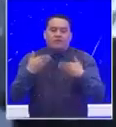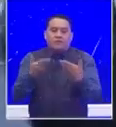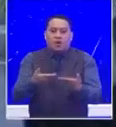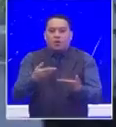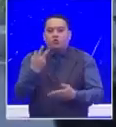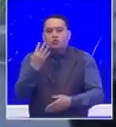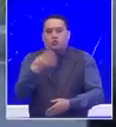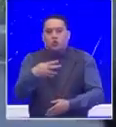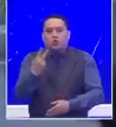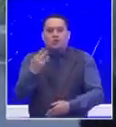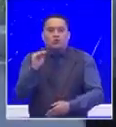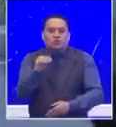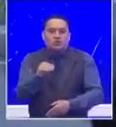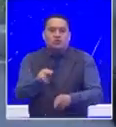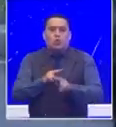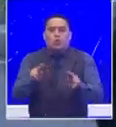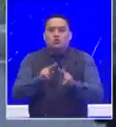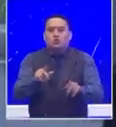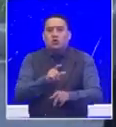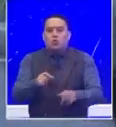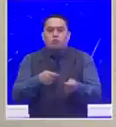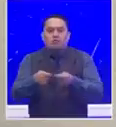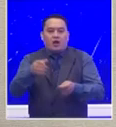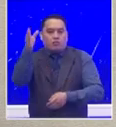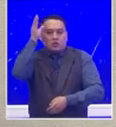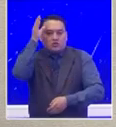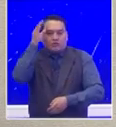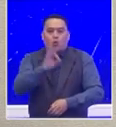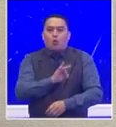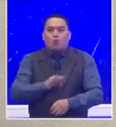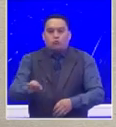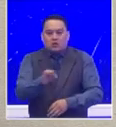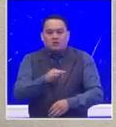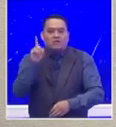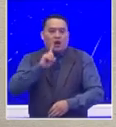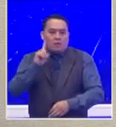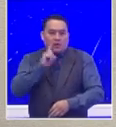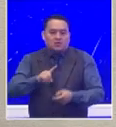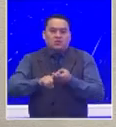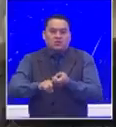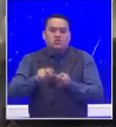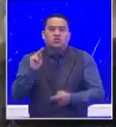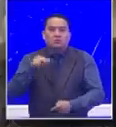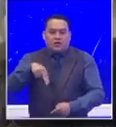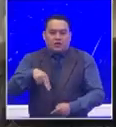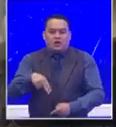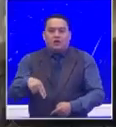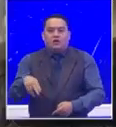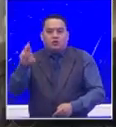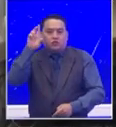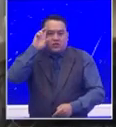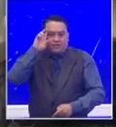порядка 42 тысяч учителей. Как пояснили в Управлении образования области, эта мера временная и связана с чрезвычайным положением в